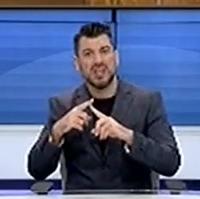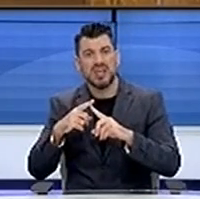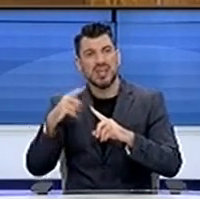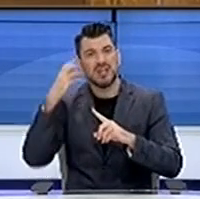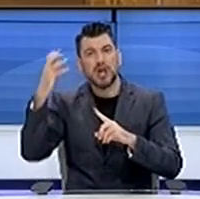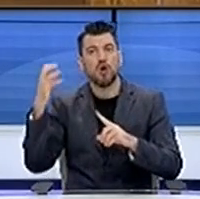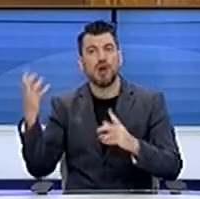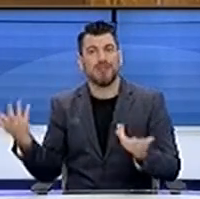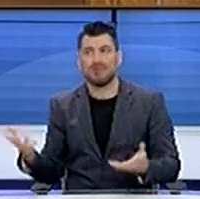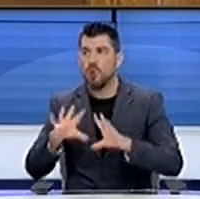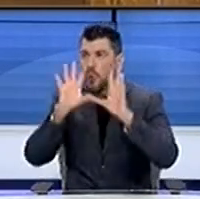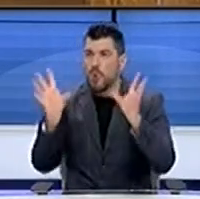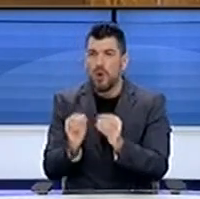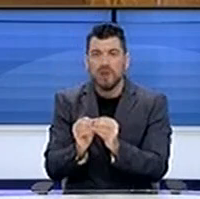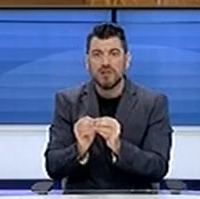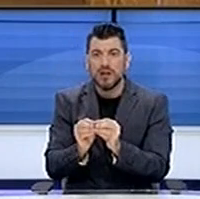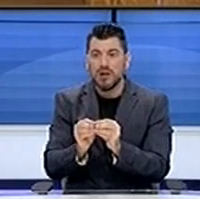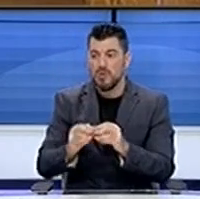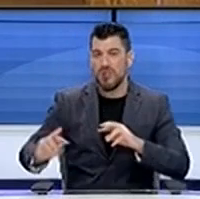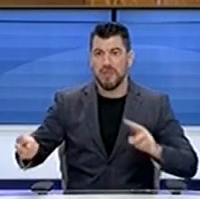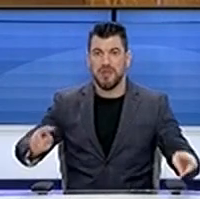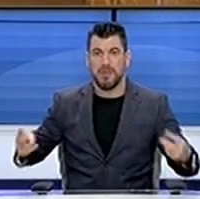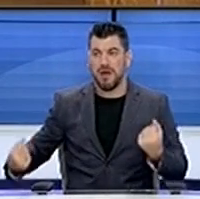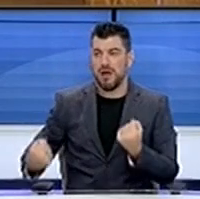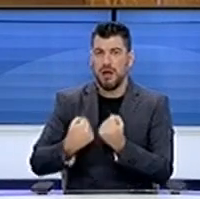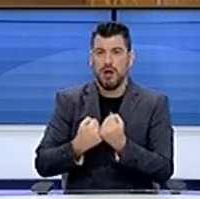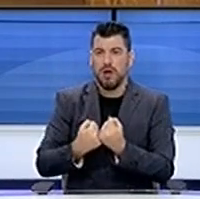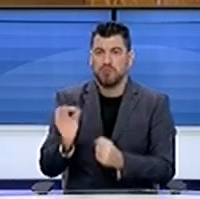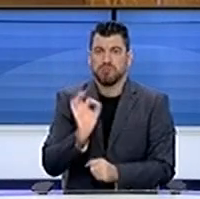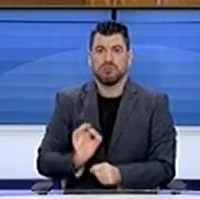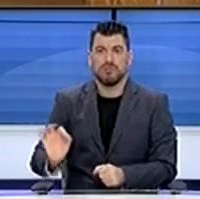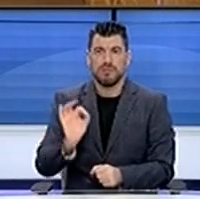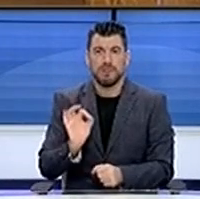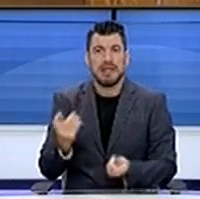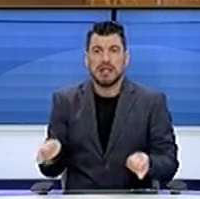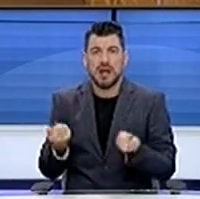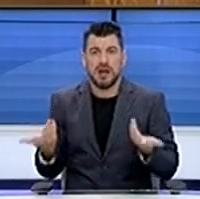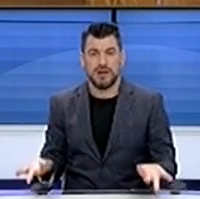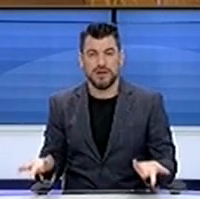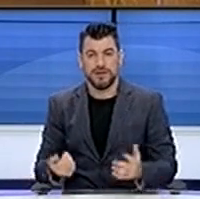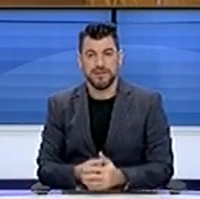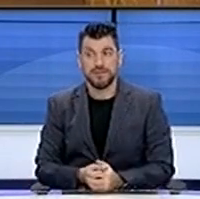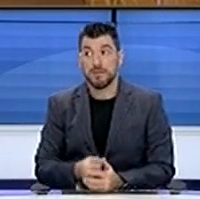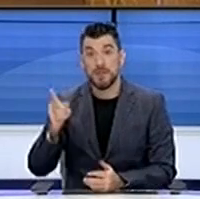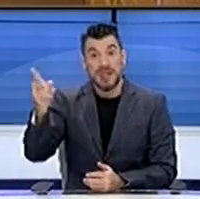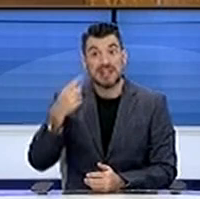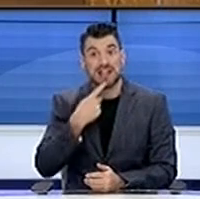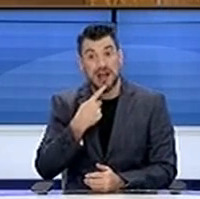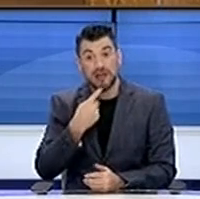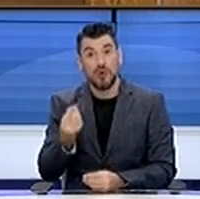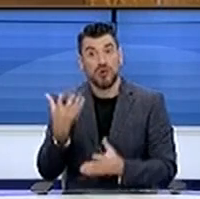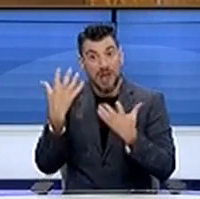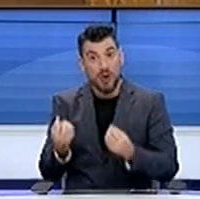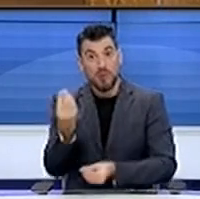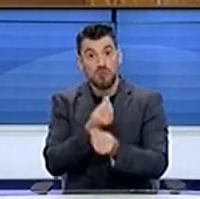Εσείς δεν δηλώνατε στις 11 Μαΐου έχουμε περισσότερο προσωπικό φέτος, καλύτερα μέσα, καλύτερη